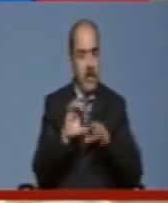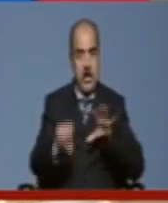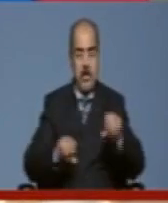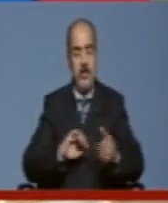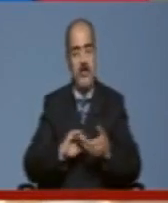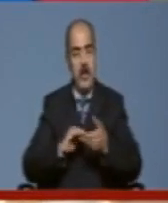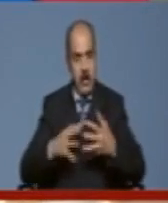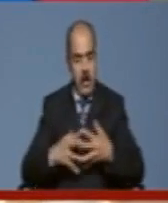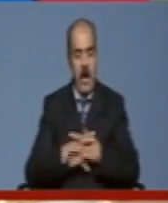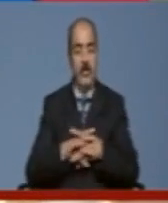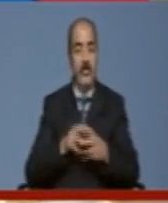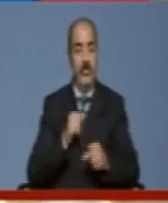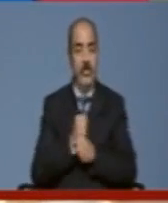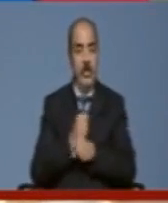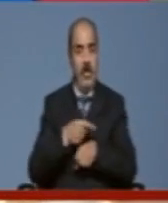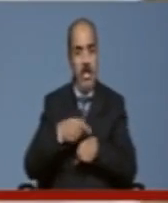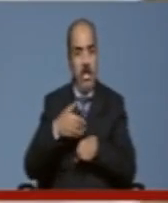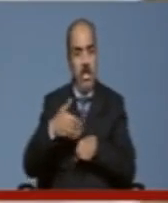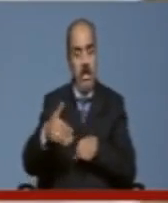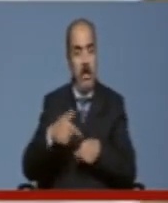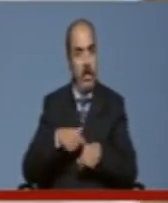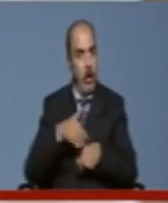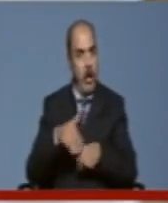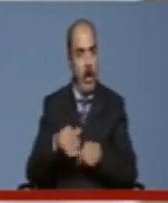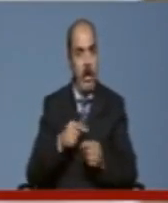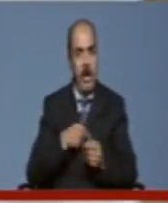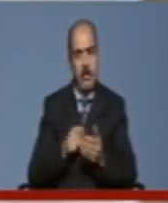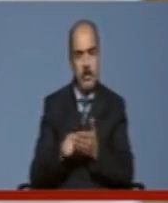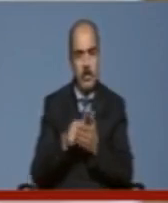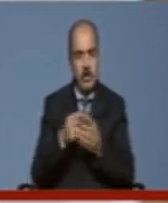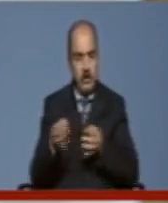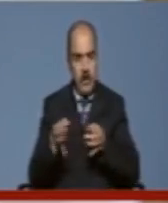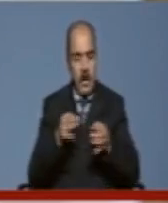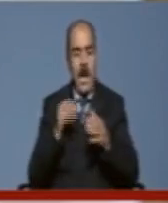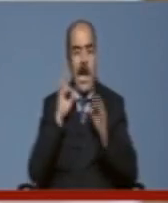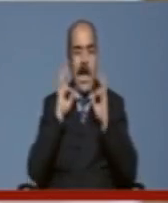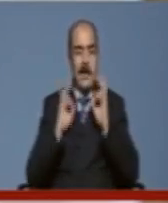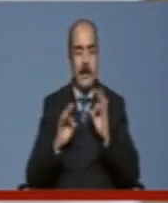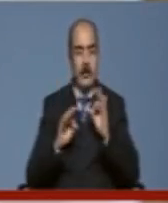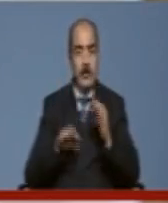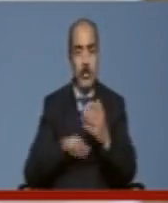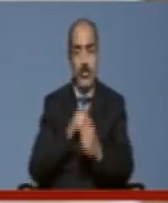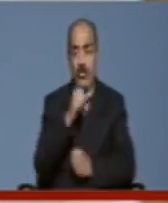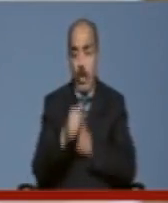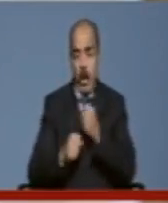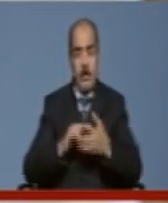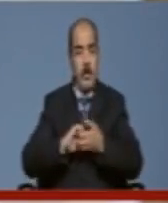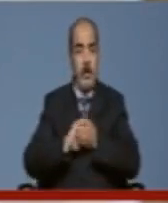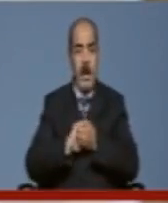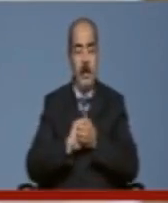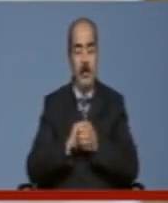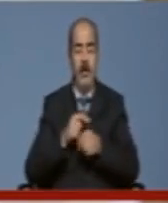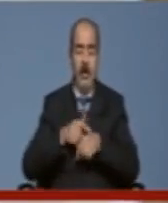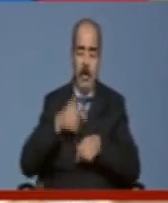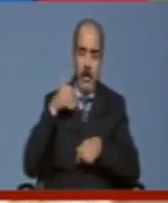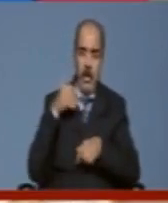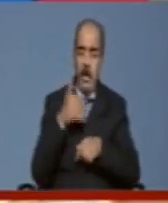يتطلب الوقت، سوف يتطلب أيضا التحضير، وسيحتاج إلى مجهود لفترة